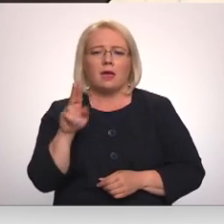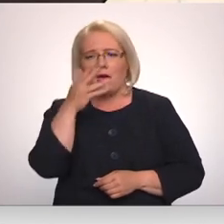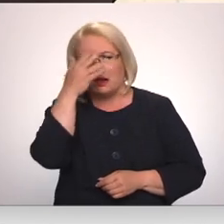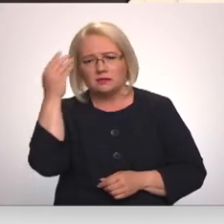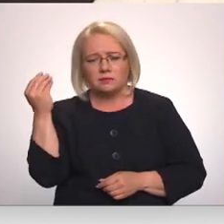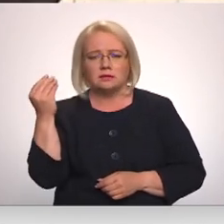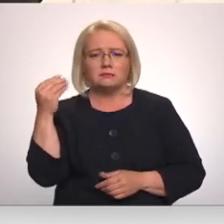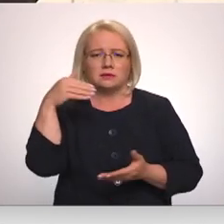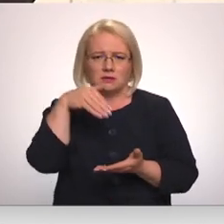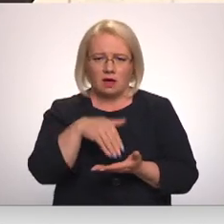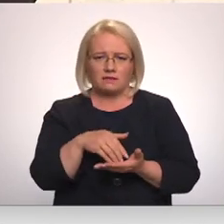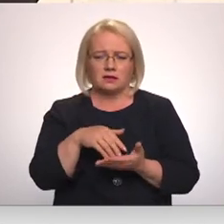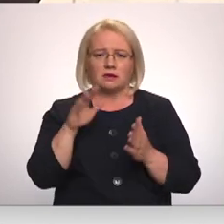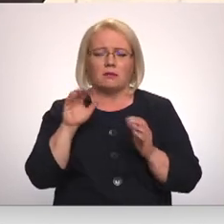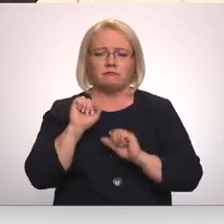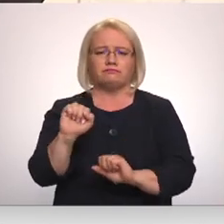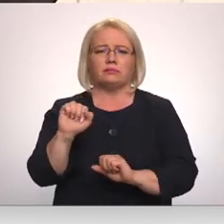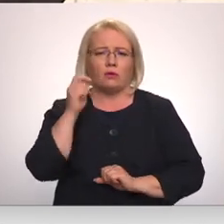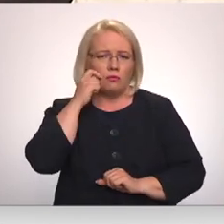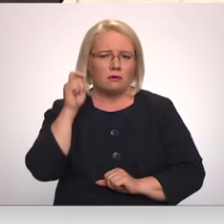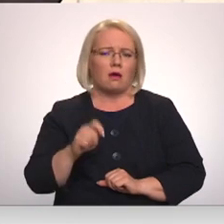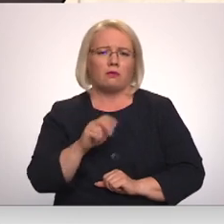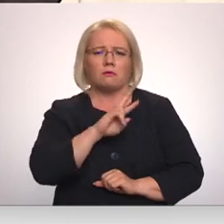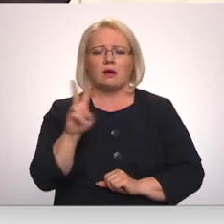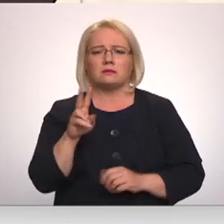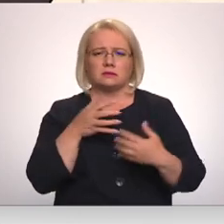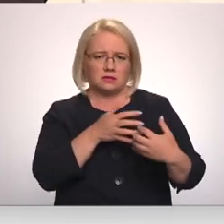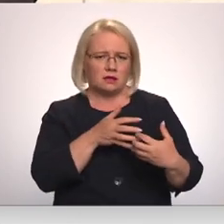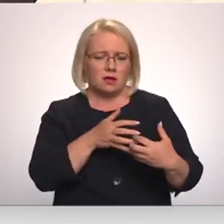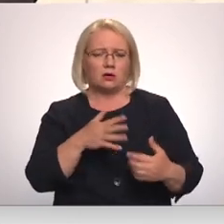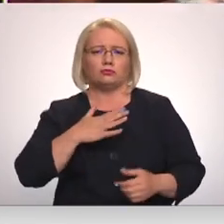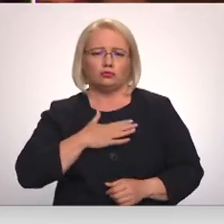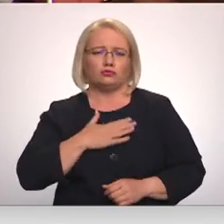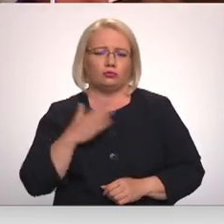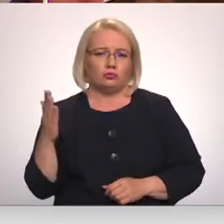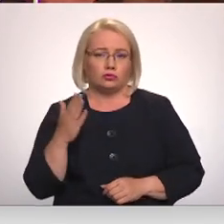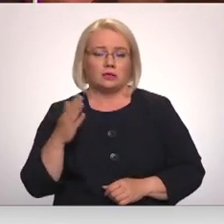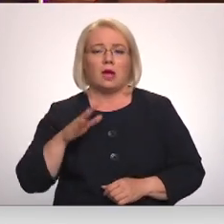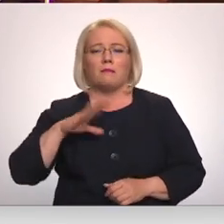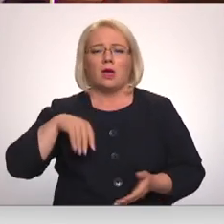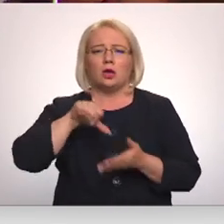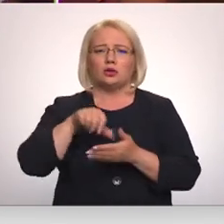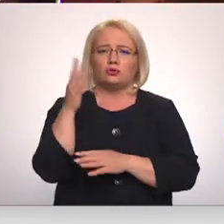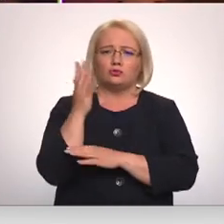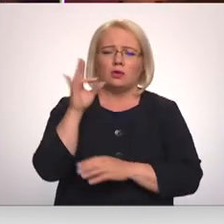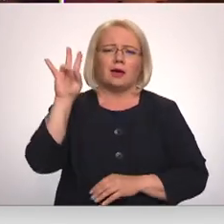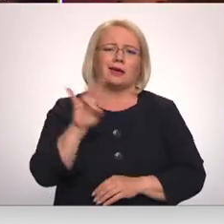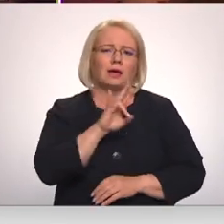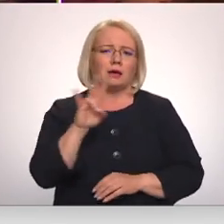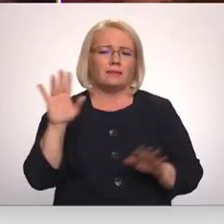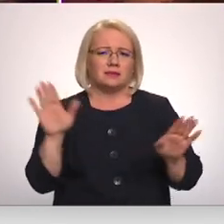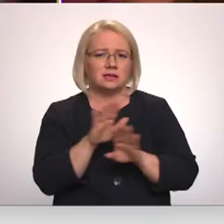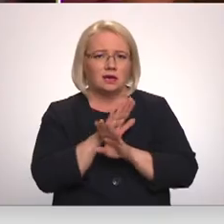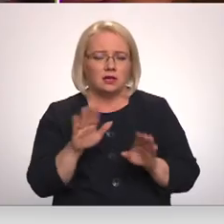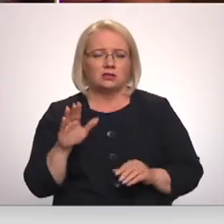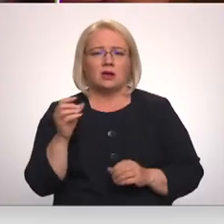neaizmirsīsim, stāvēsim par Ukrainu, kas cīnās mūsu pusē. Pēc uzrunām un himnas izskanēšanas